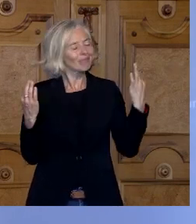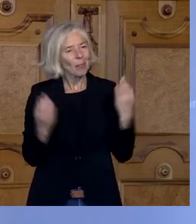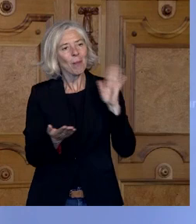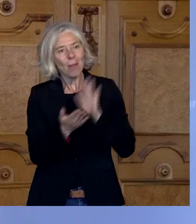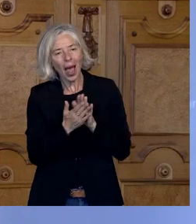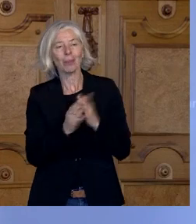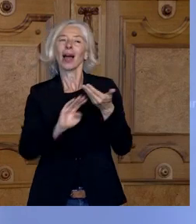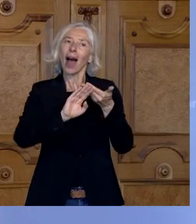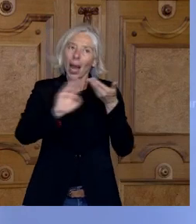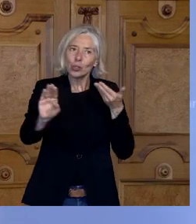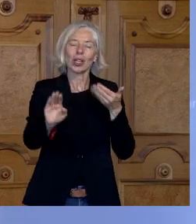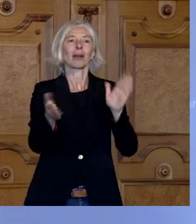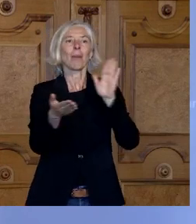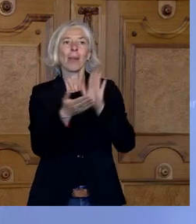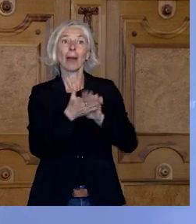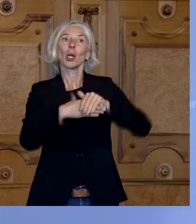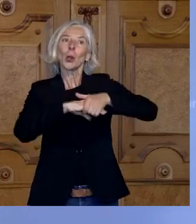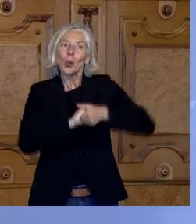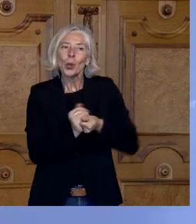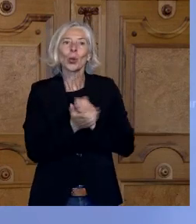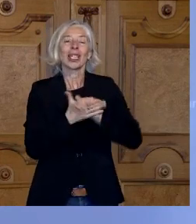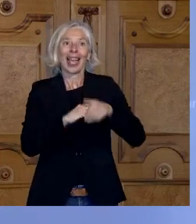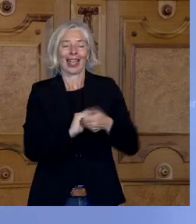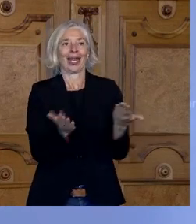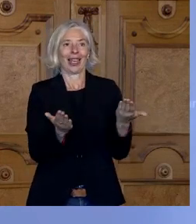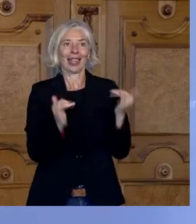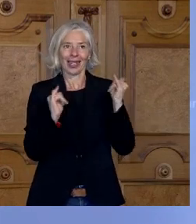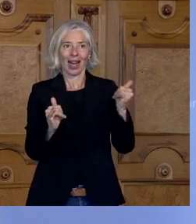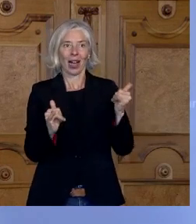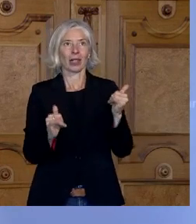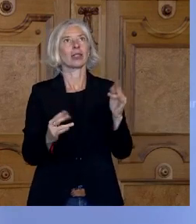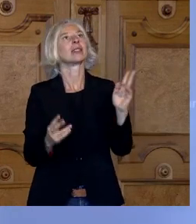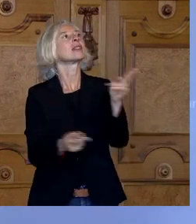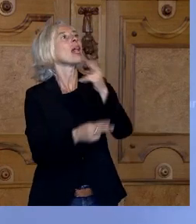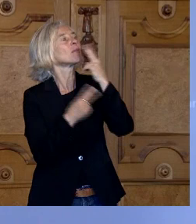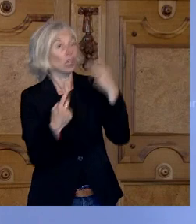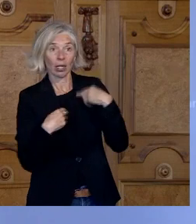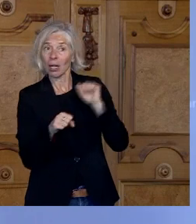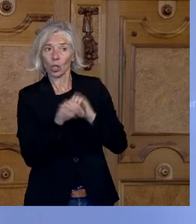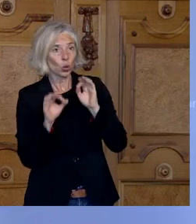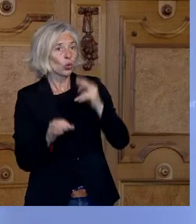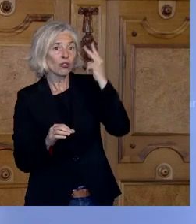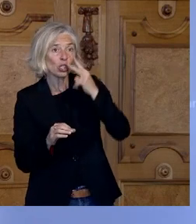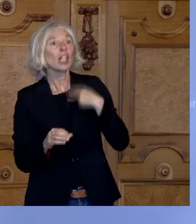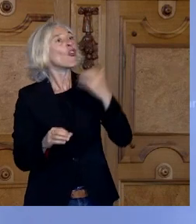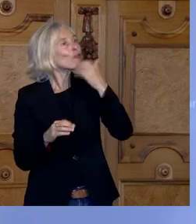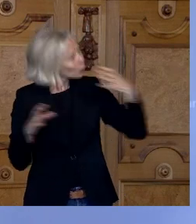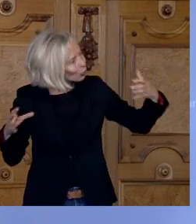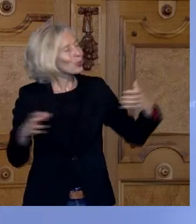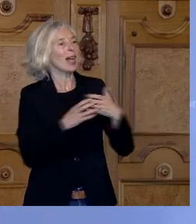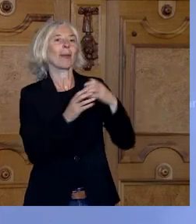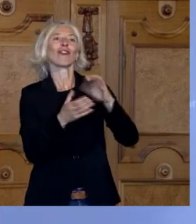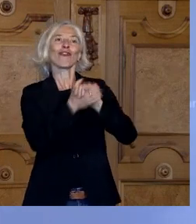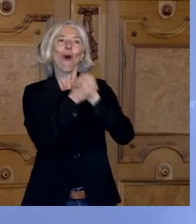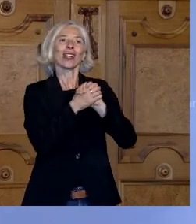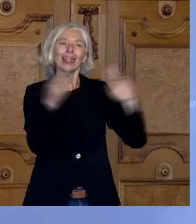kann verstehen, dass man natürlich eine große Sehnsucht hat, danach auch mal wieder im größeren Kreis miteinander essen zu gehen oder zu